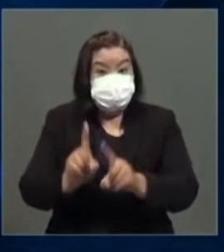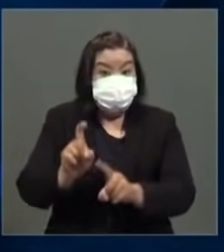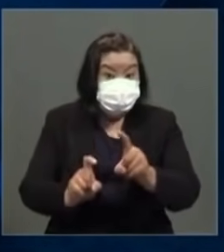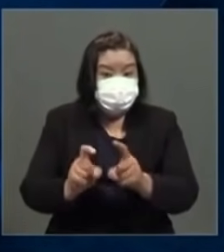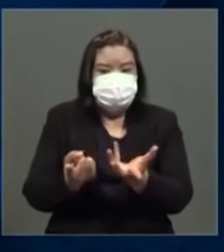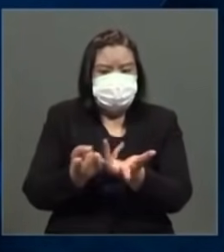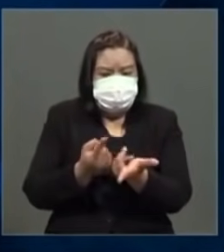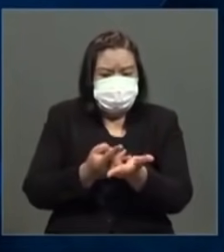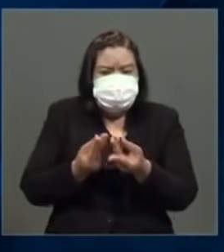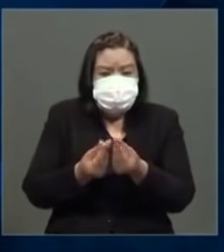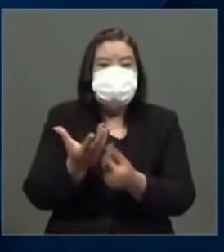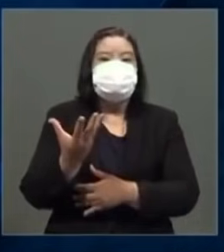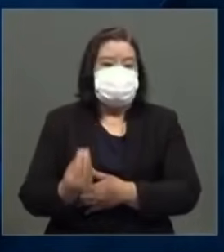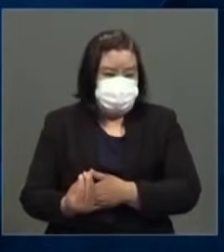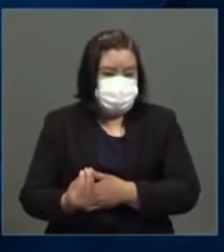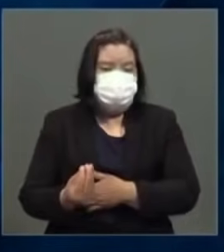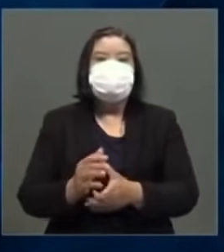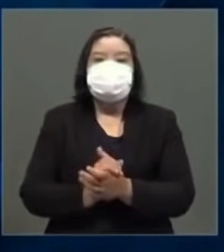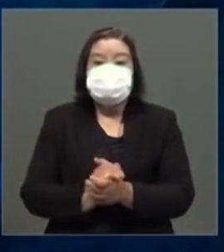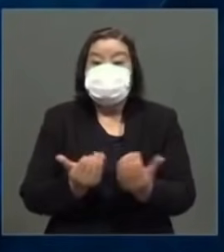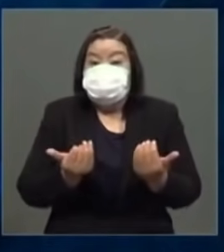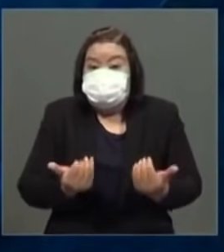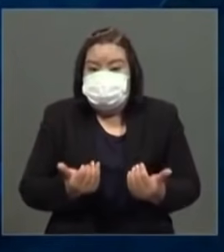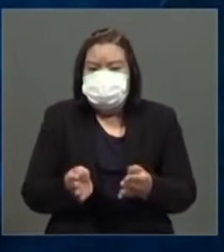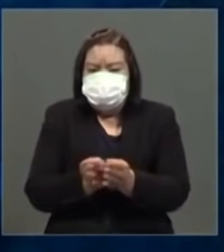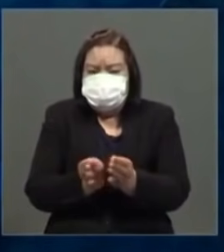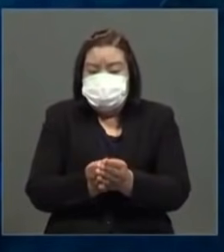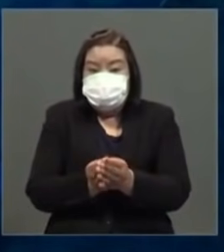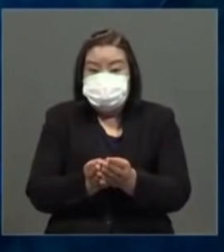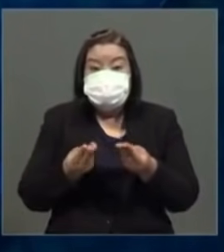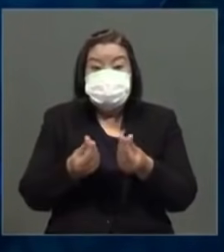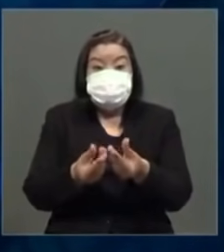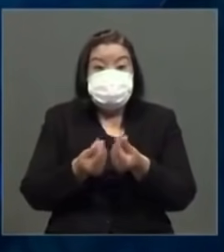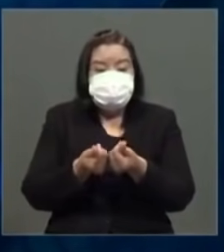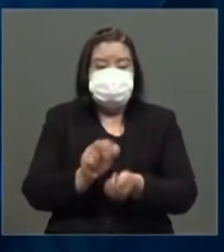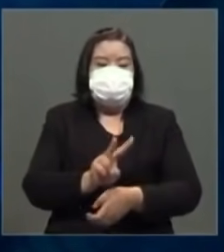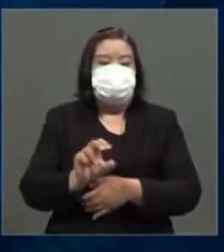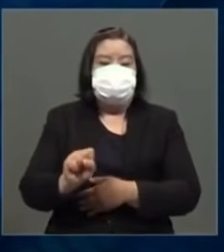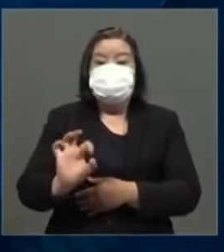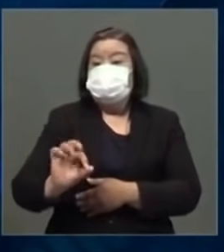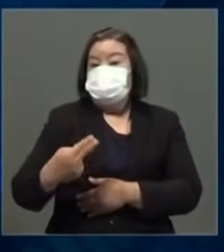ครับตัวเลขยืนยันสะสมตอนนี้ก็อยู่ที่